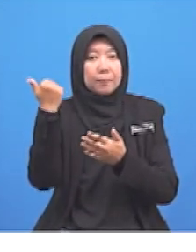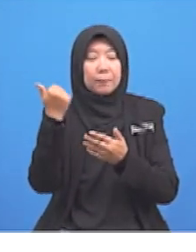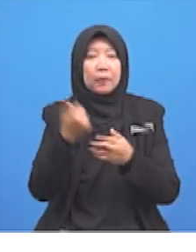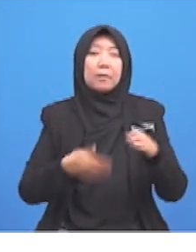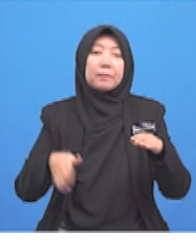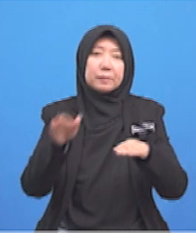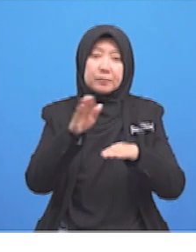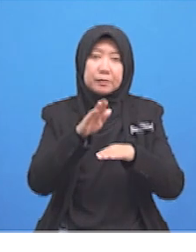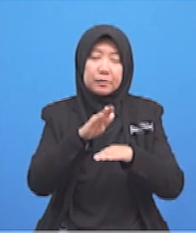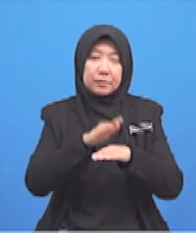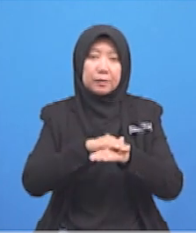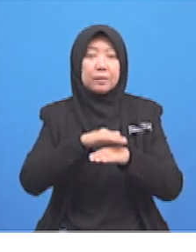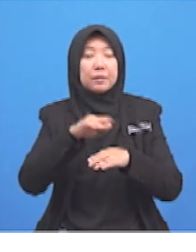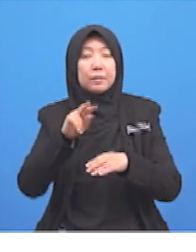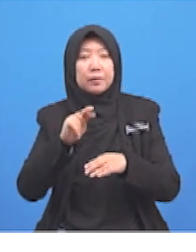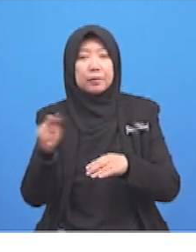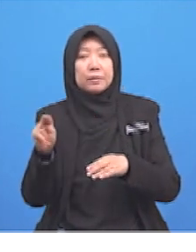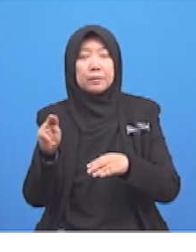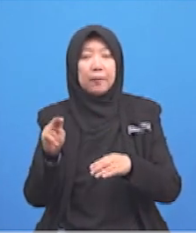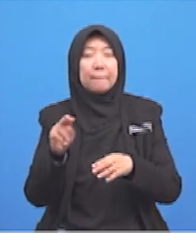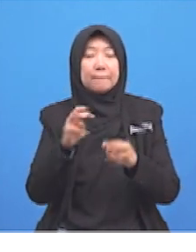menangani masalah kewangan Pahang.